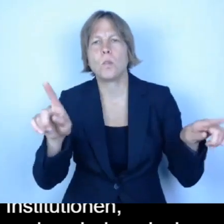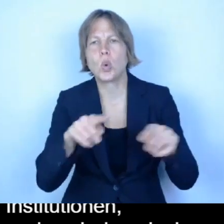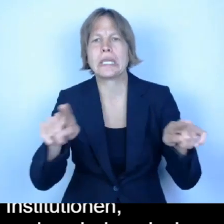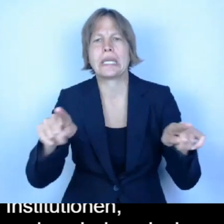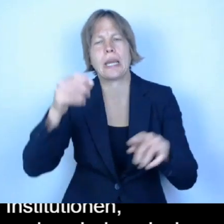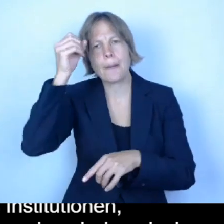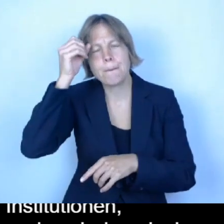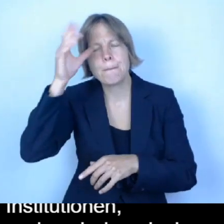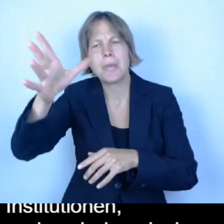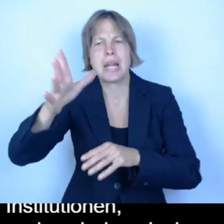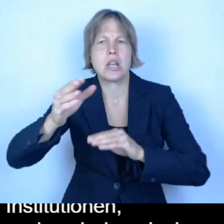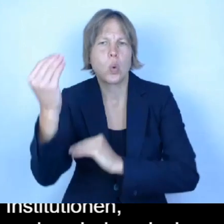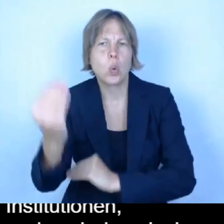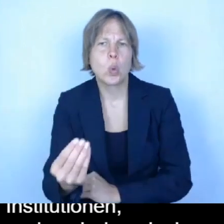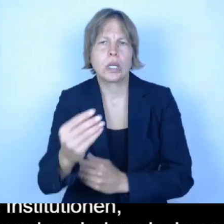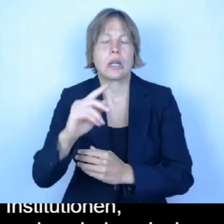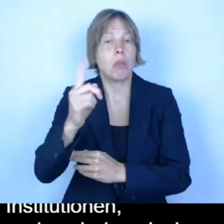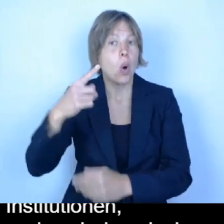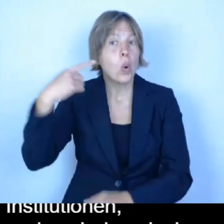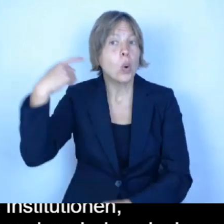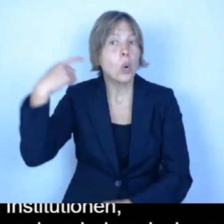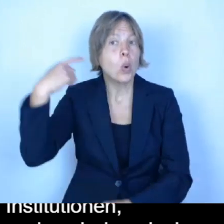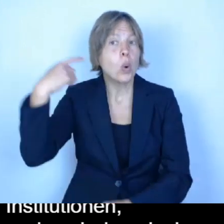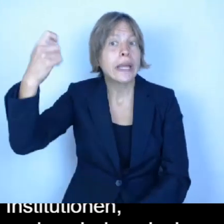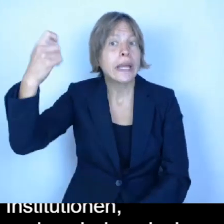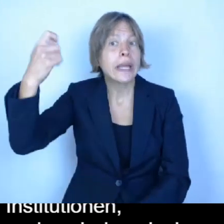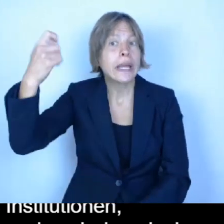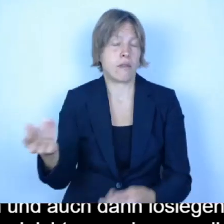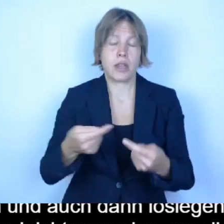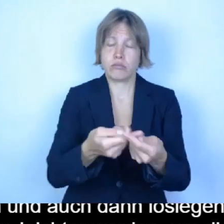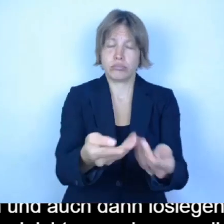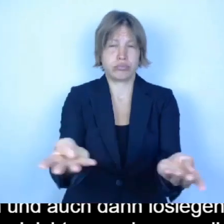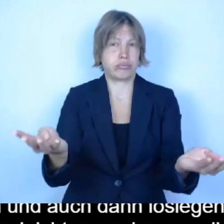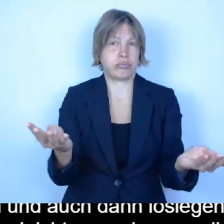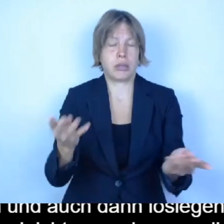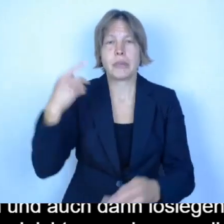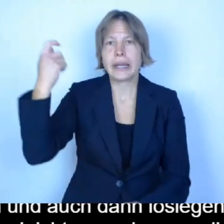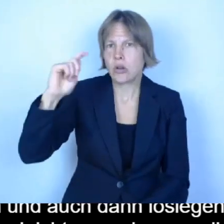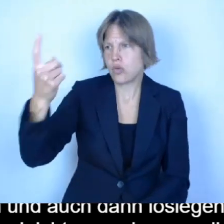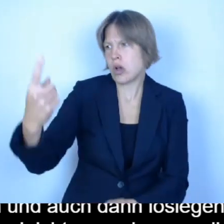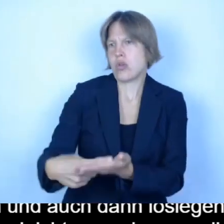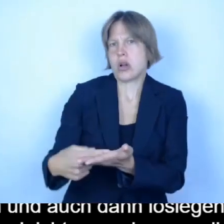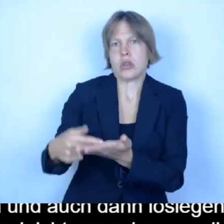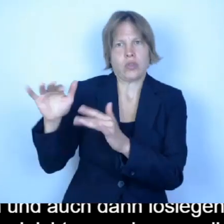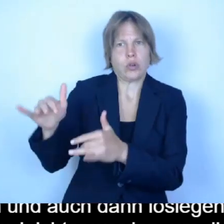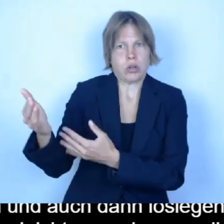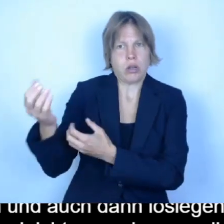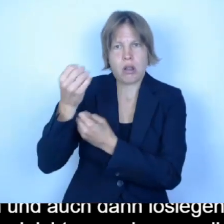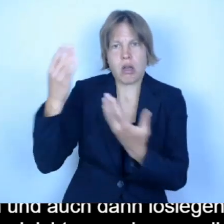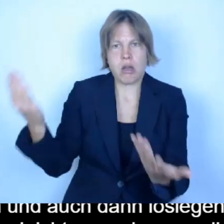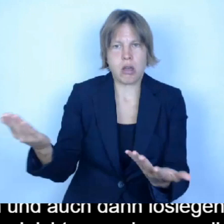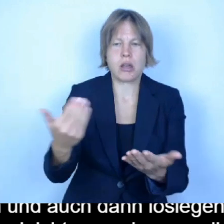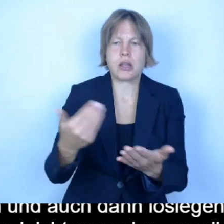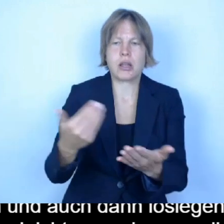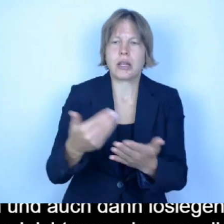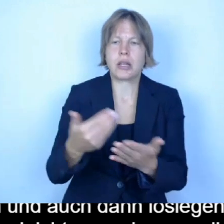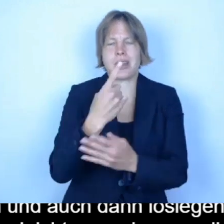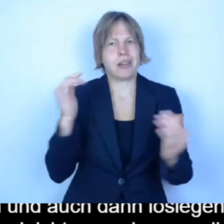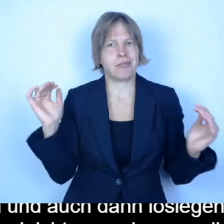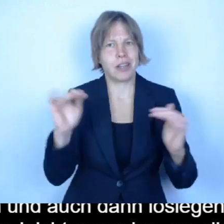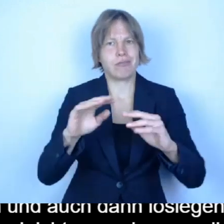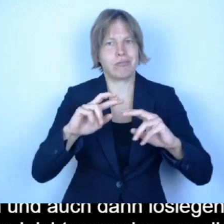weil das ja eine ähnliche Herausforderung ist, haben wir uns unterhalten und aufgrund dieses Gespräches haben wir die vorhandenen Konzepte